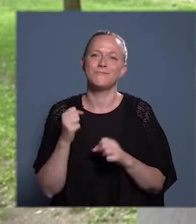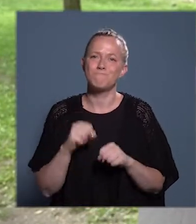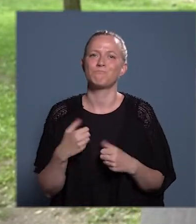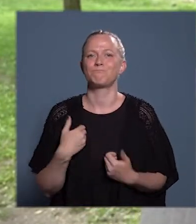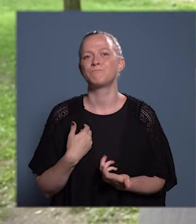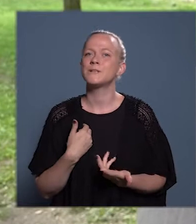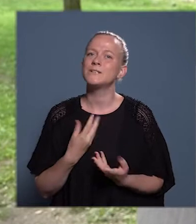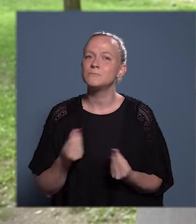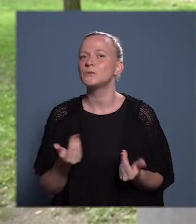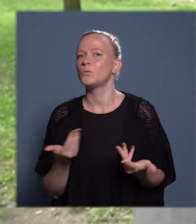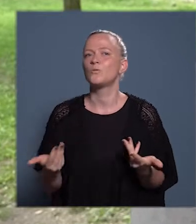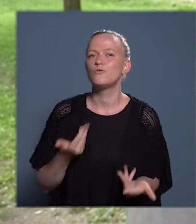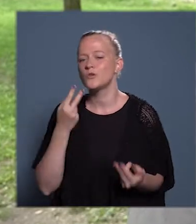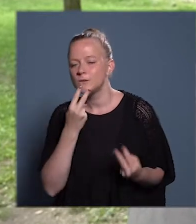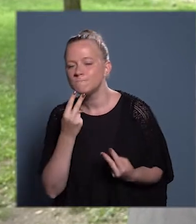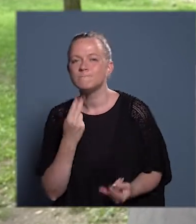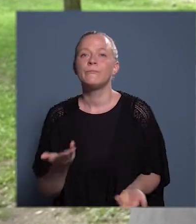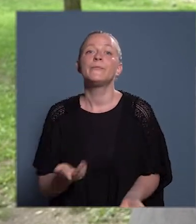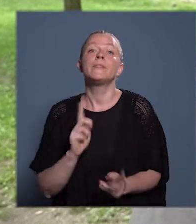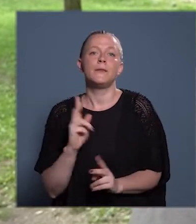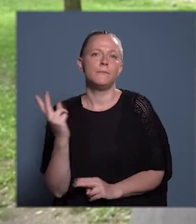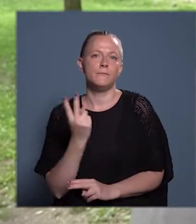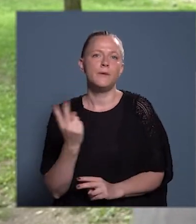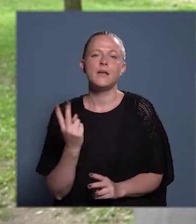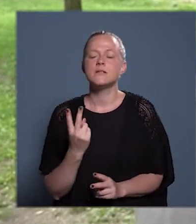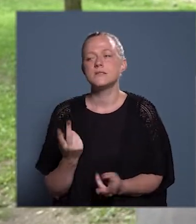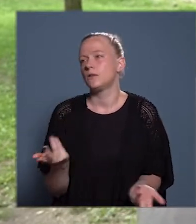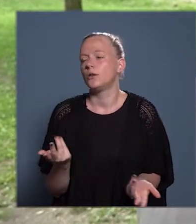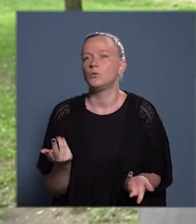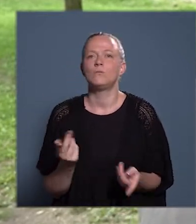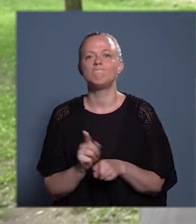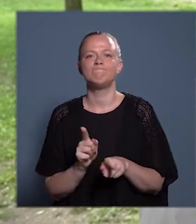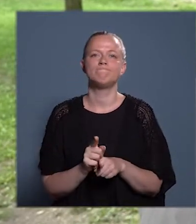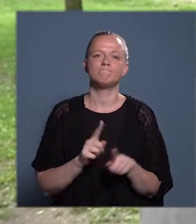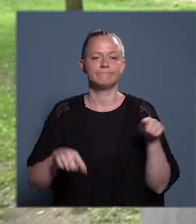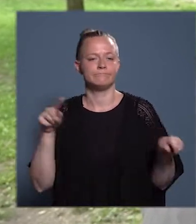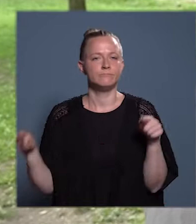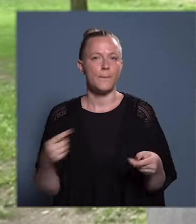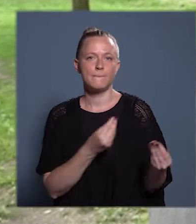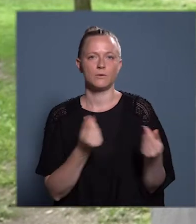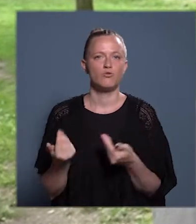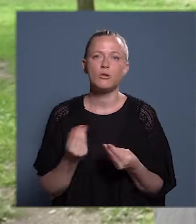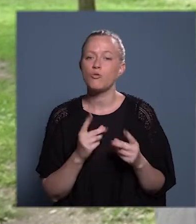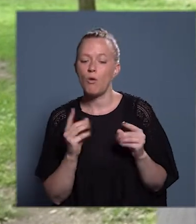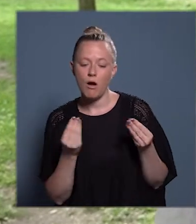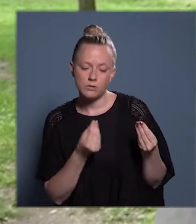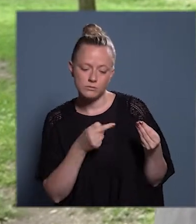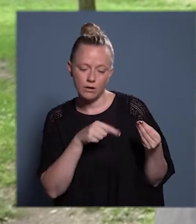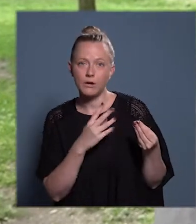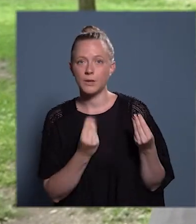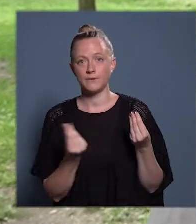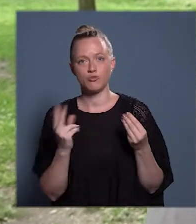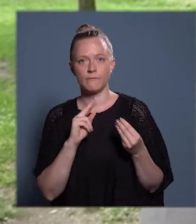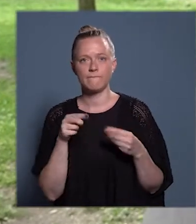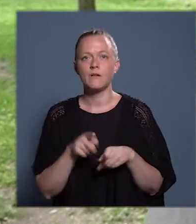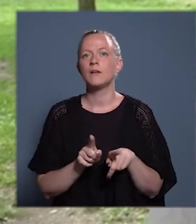ezt. De hát persze nagyon relatív a minőség. Szóval sok minden anyagnak van minősége, és lehet az, hogy ez